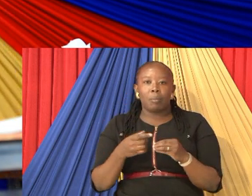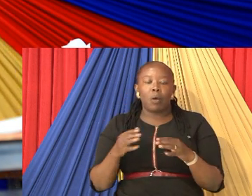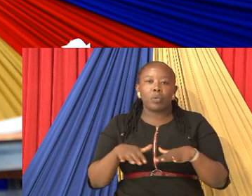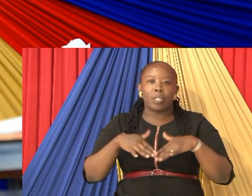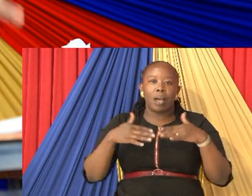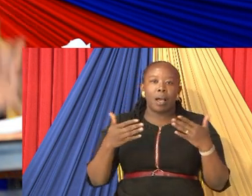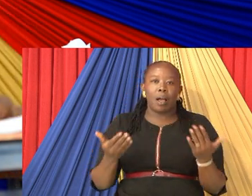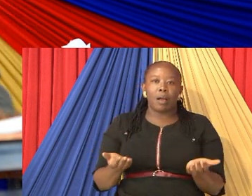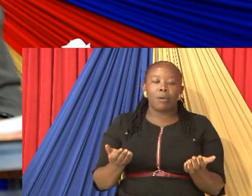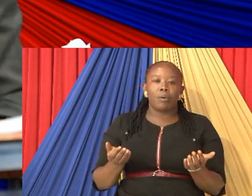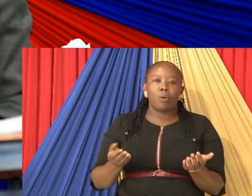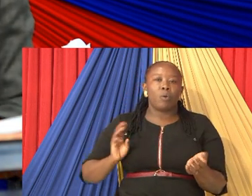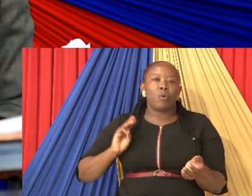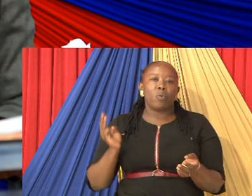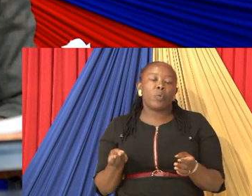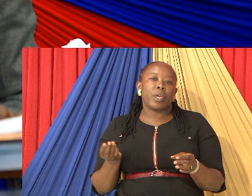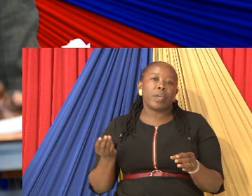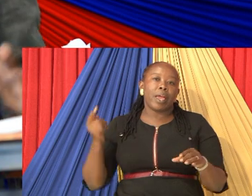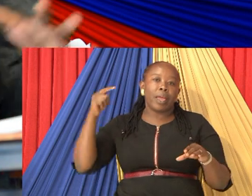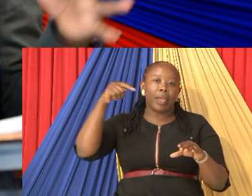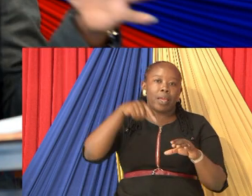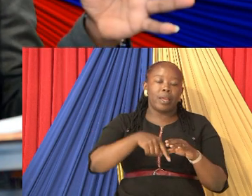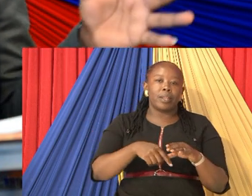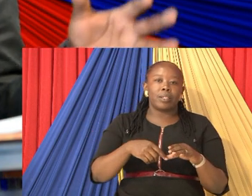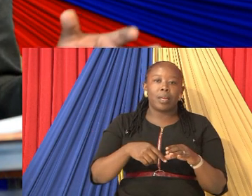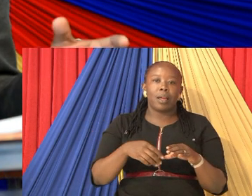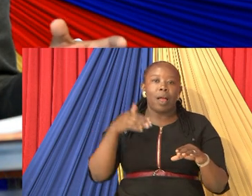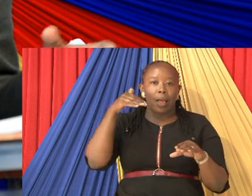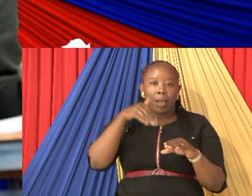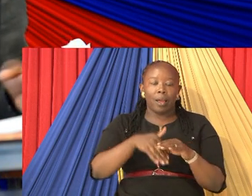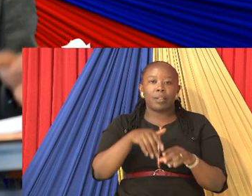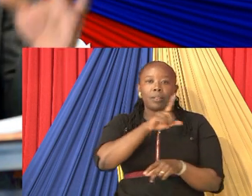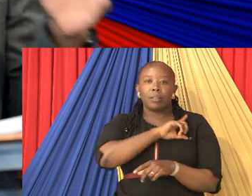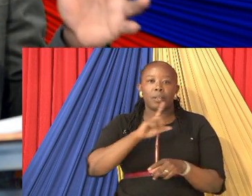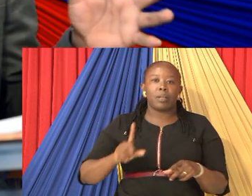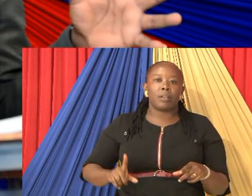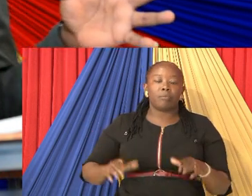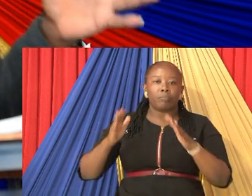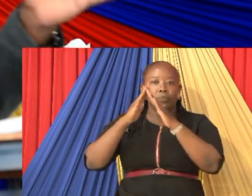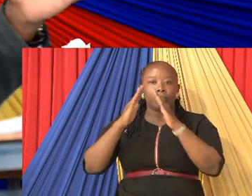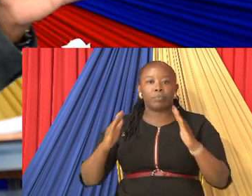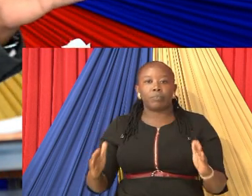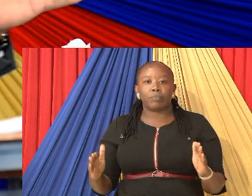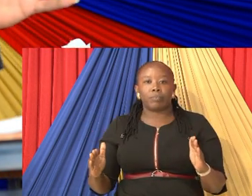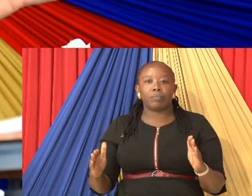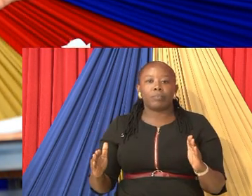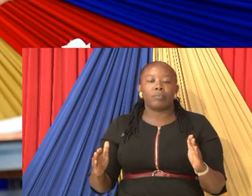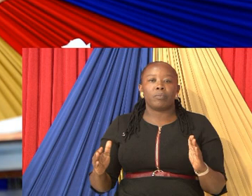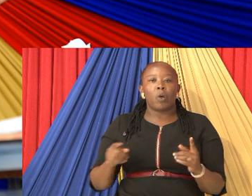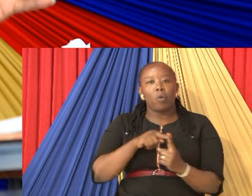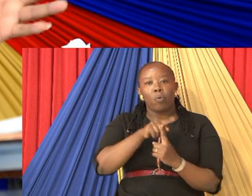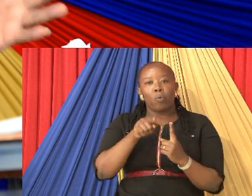kushukuru kunatuwezesha kuingia. Basi tukiingia pale kwa Mungu wa miungu, tukiingia kwake